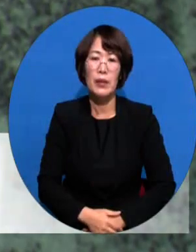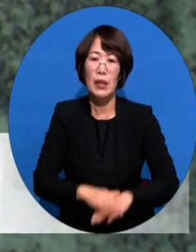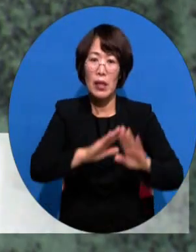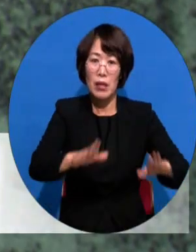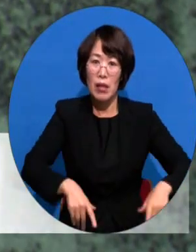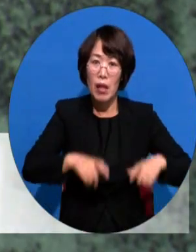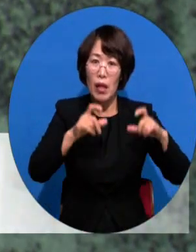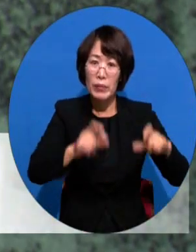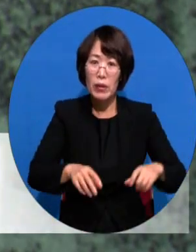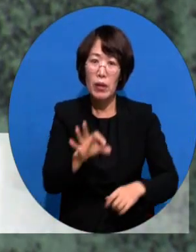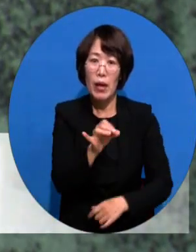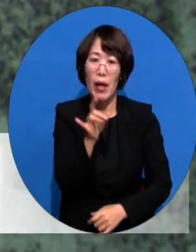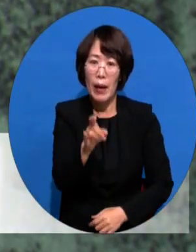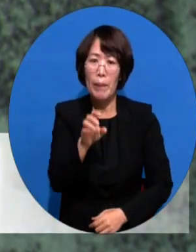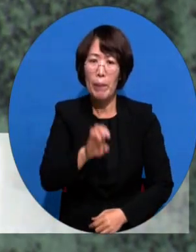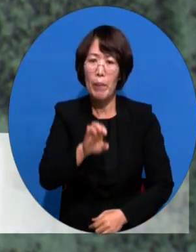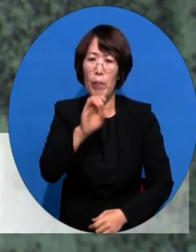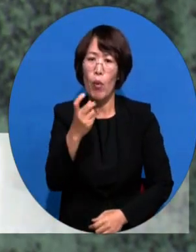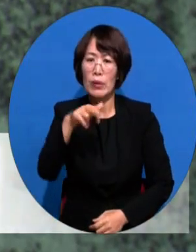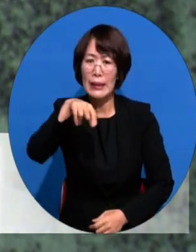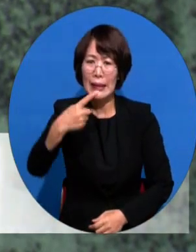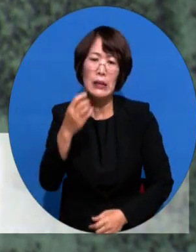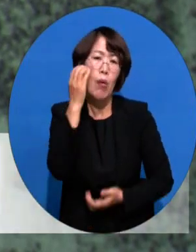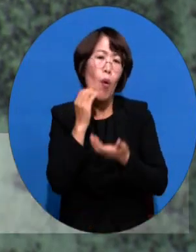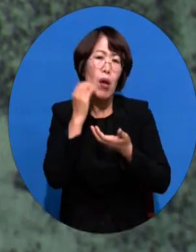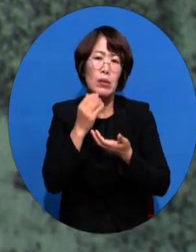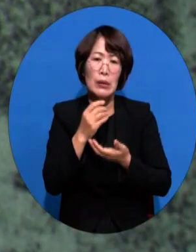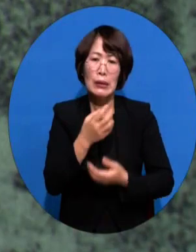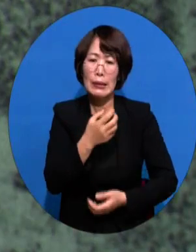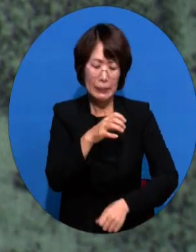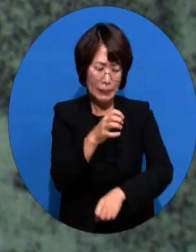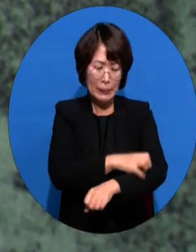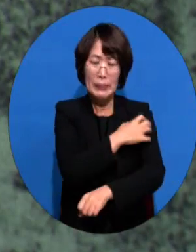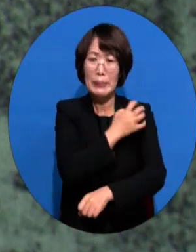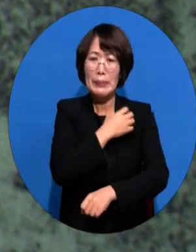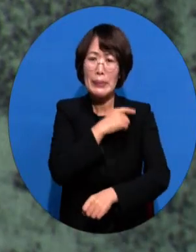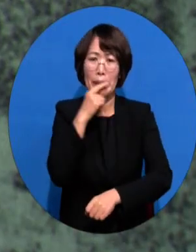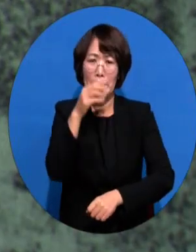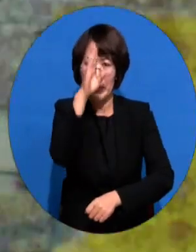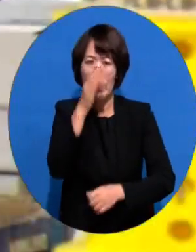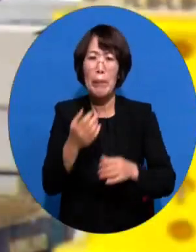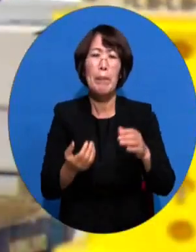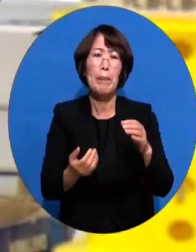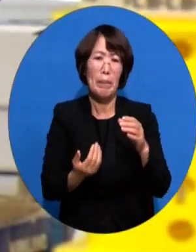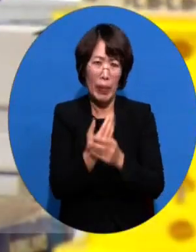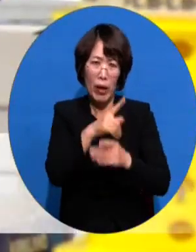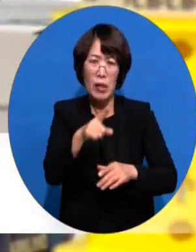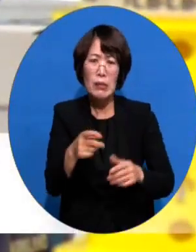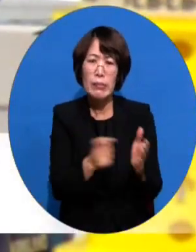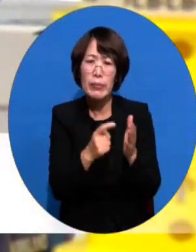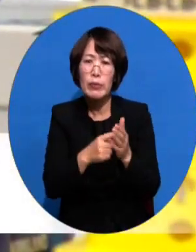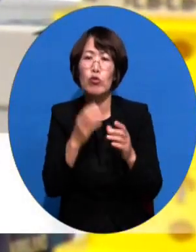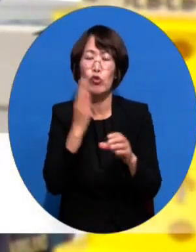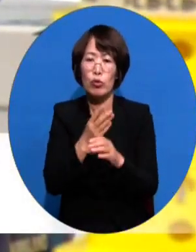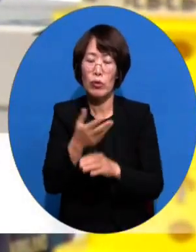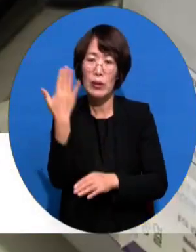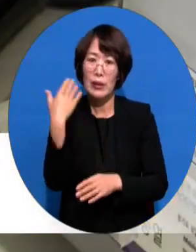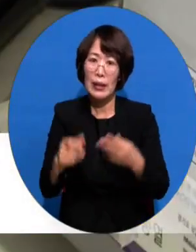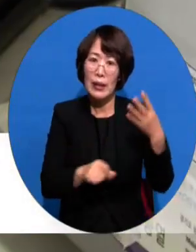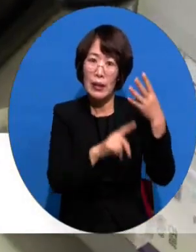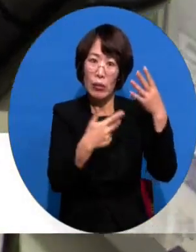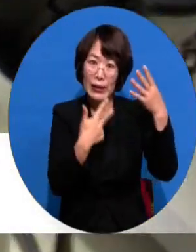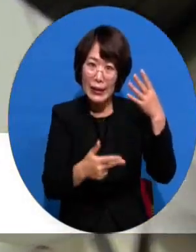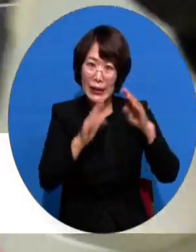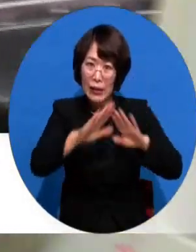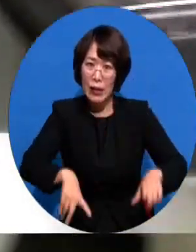전남에서도 엔폭스 원숭이 두창 환자가 발생해 방역당국의 비상이 걸렸습니다 전라남도는 지난 7일